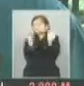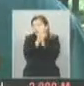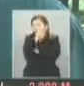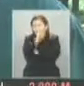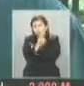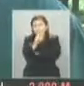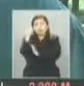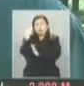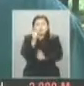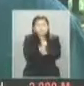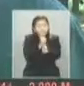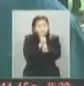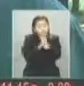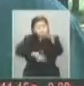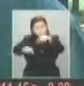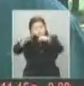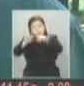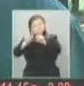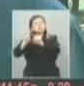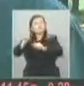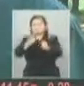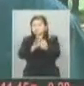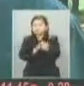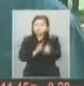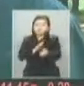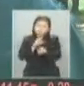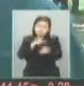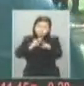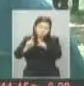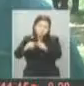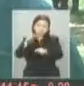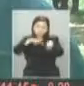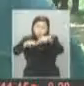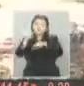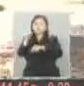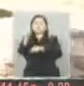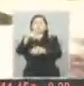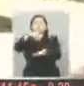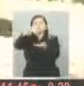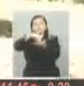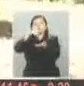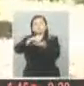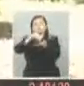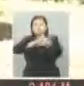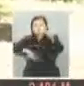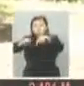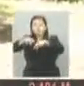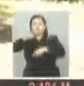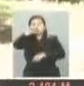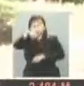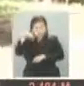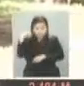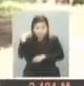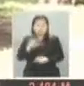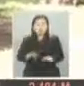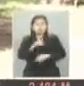ตนะครับเราก็จะเลี้ยงดูเขาอย่างดีที่สุดนะครับอันนี้ก็คือที่มาของศูนย์บริบาลช้างนะครับ นอกจากหน้าที่ในการดูแลช้าง